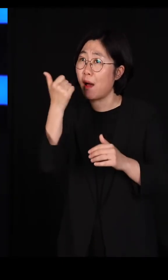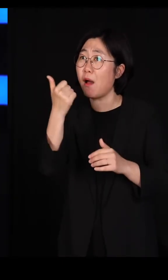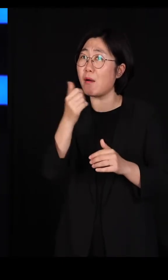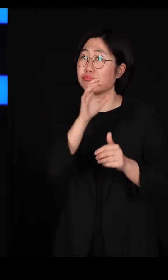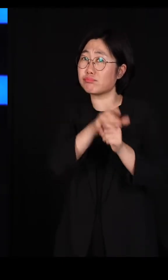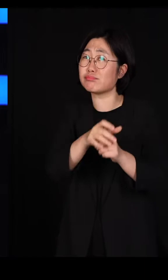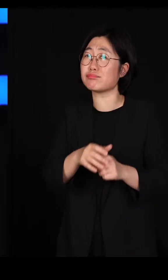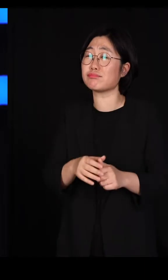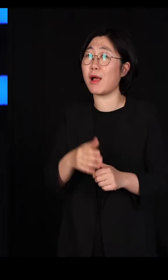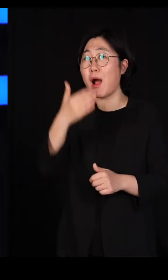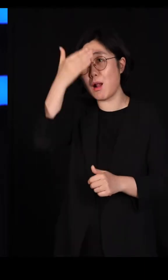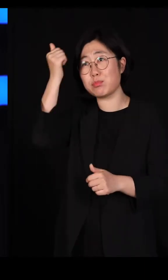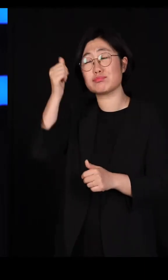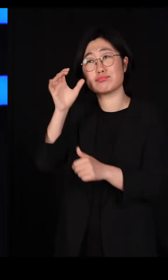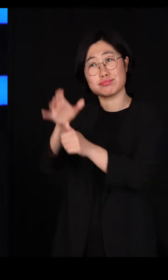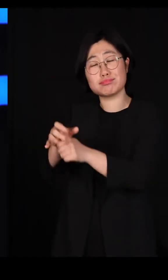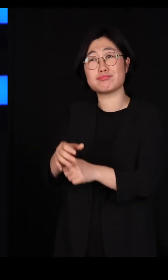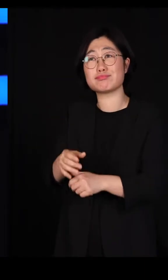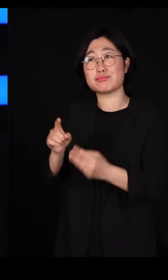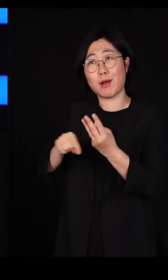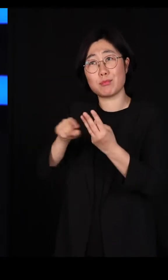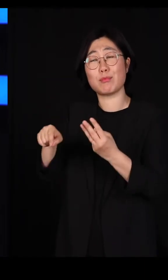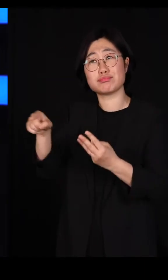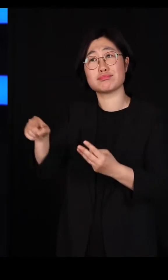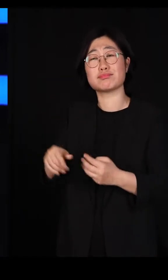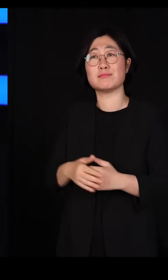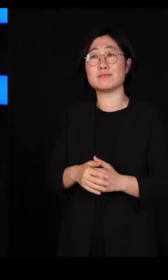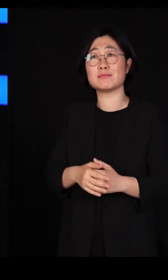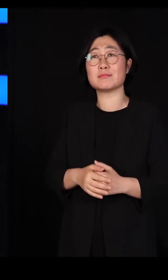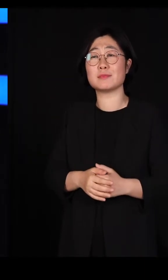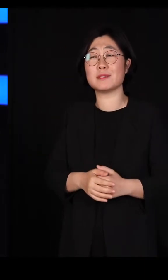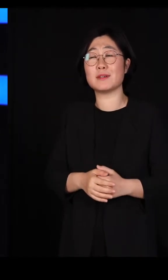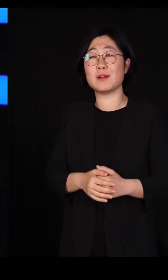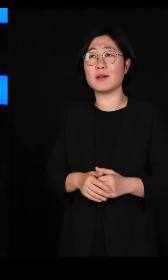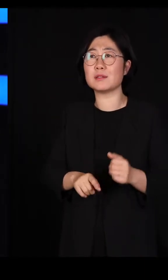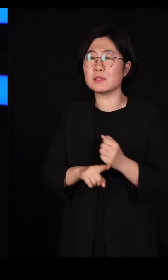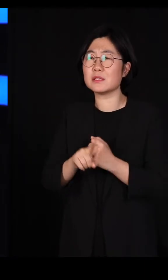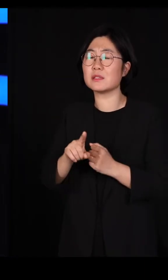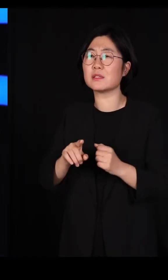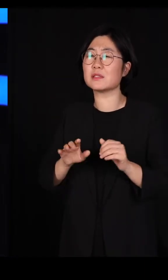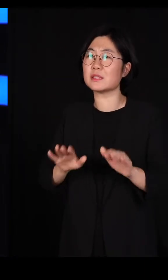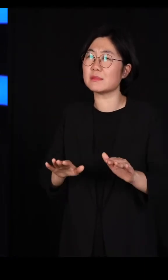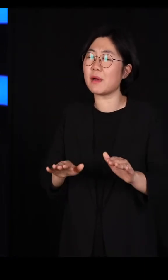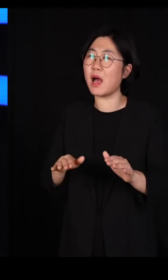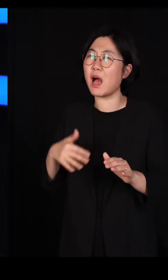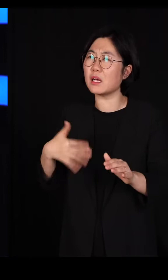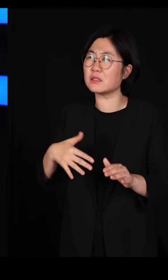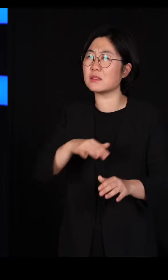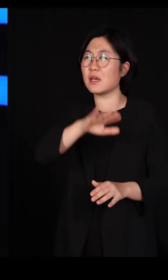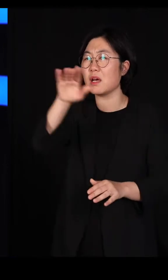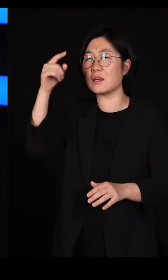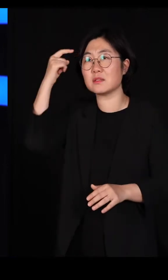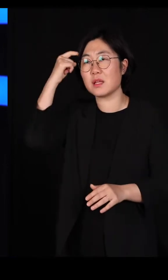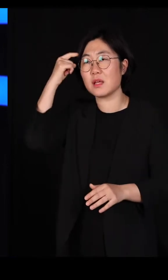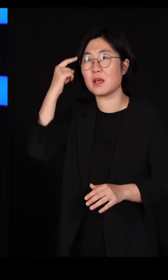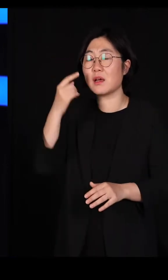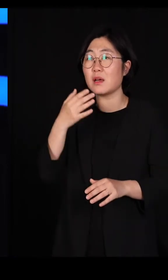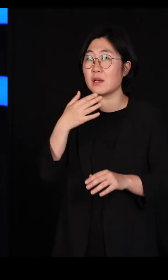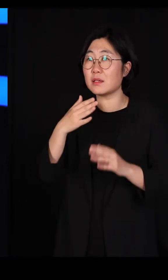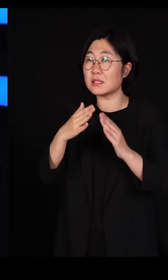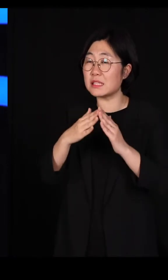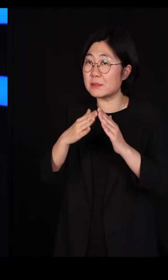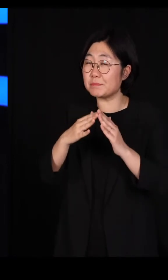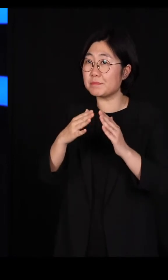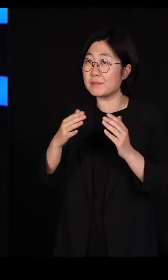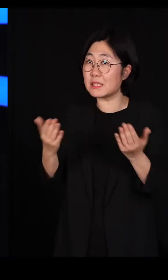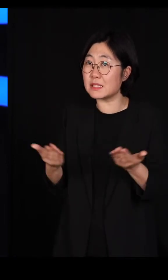할아버지가 삼촌이 밥해요 하시는 분들도 있죠. 네, 저도 알아요. 그런데 아직까지도 여전히 많은 집에서는